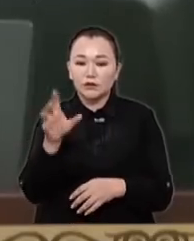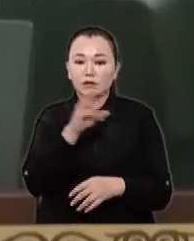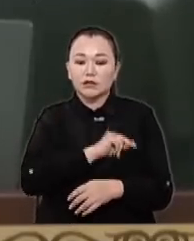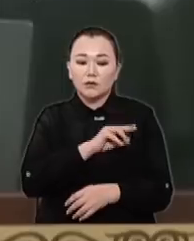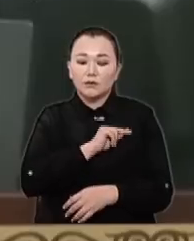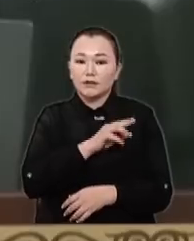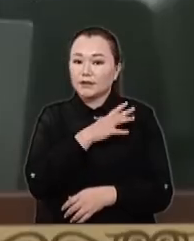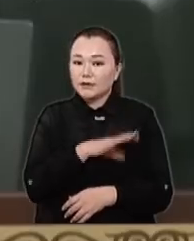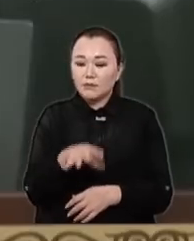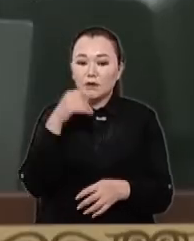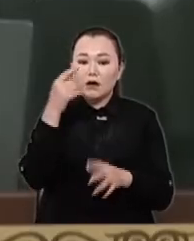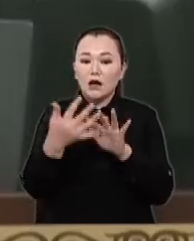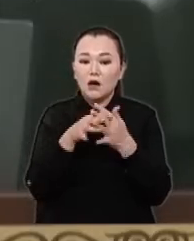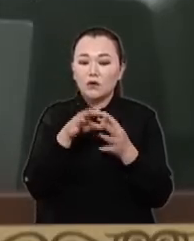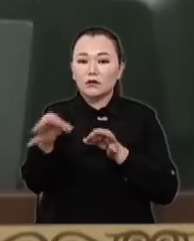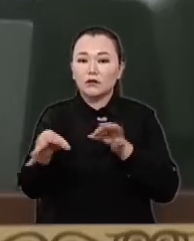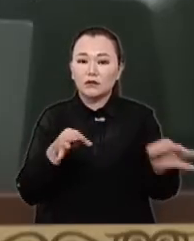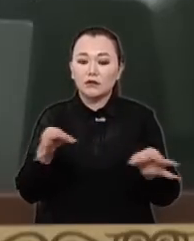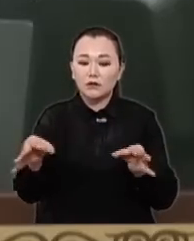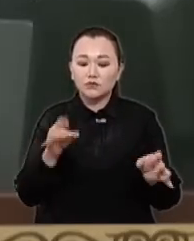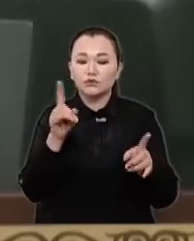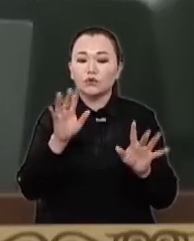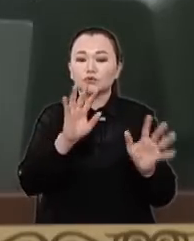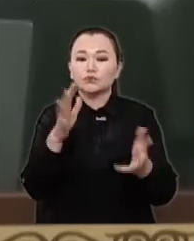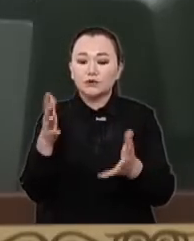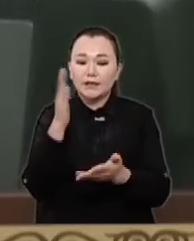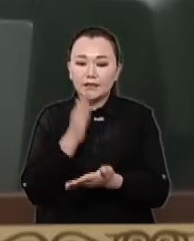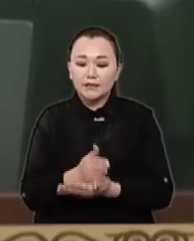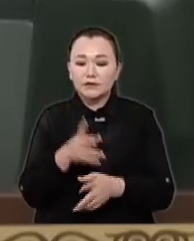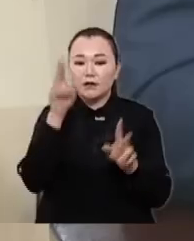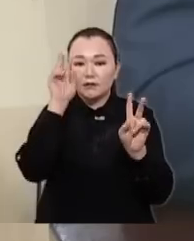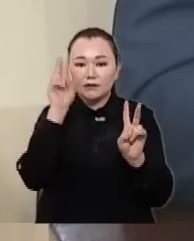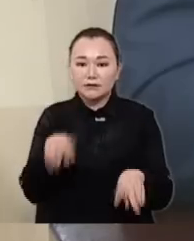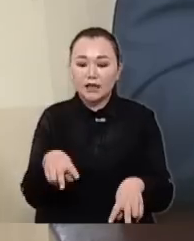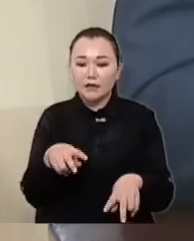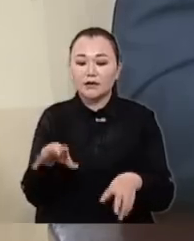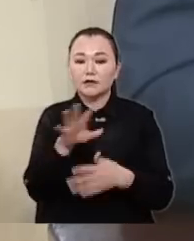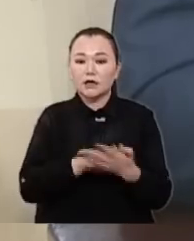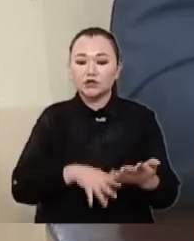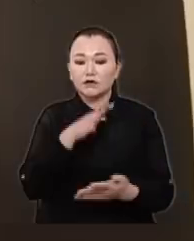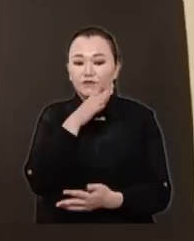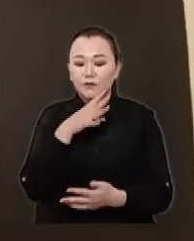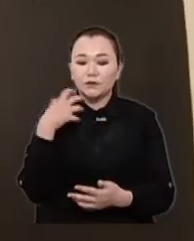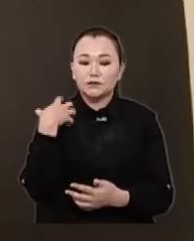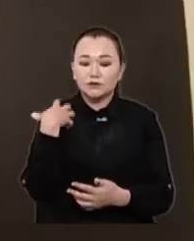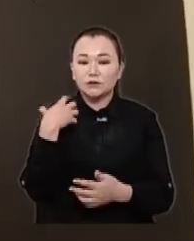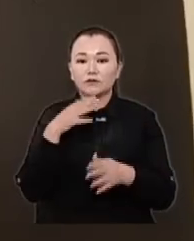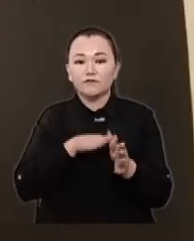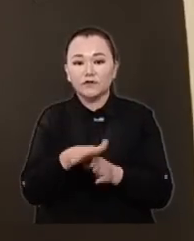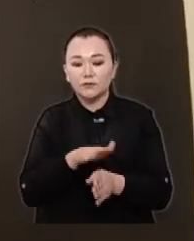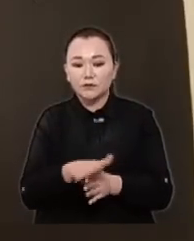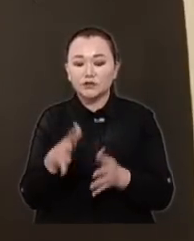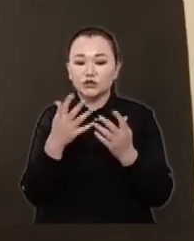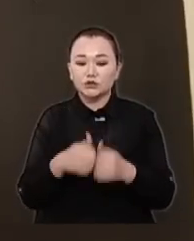істемеген, тәжірибесі жоқ, өңірлерде не болатқанын енді біле бермейді. Алдағы уақытта басшы мен орындаушы